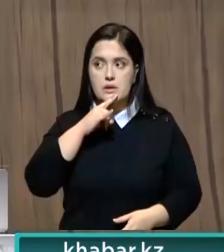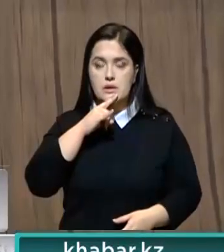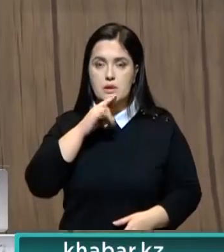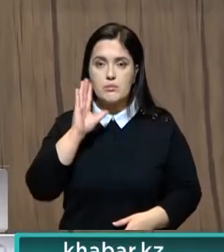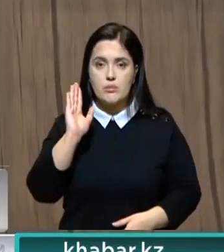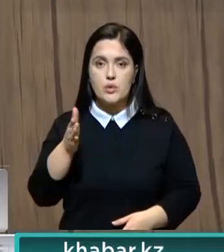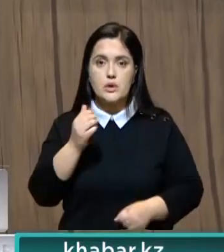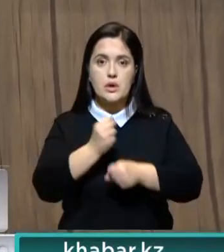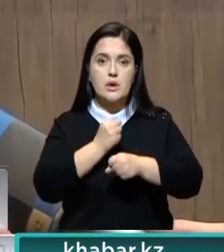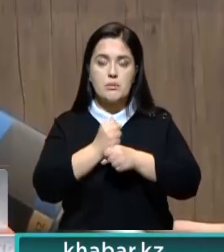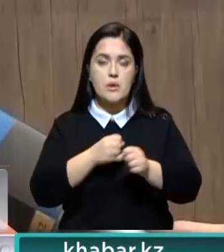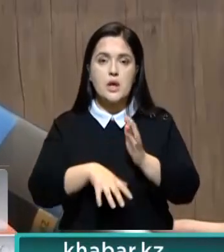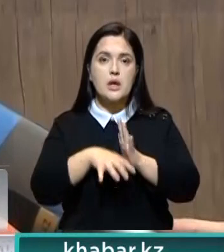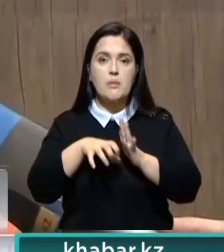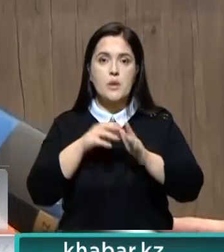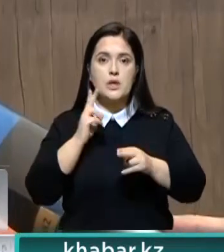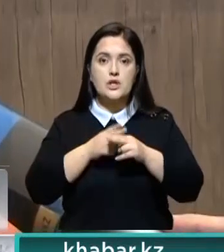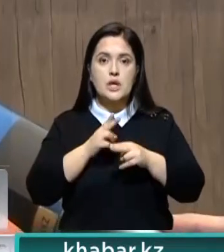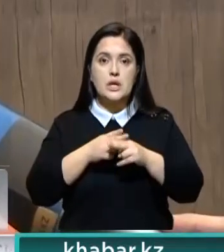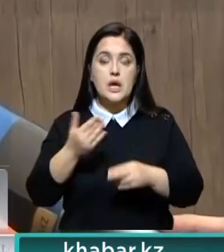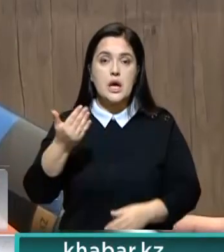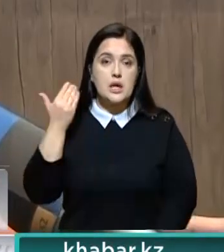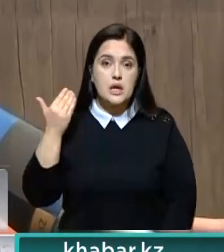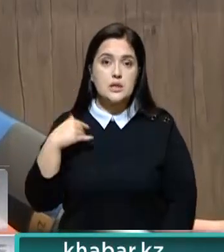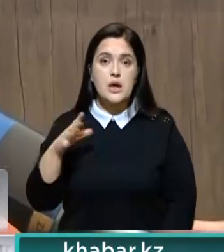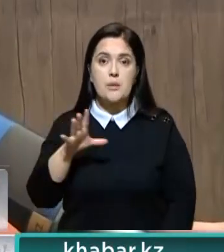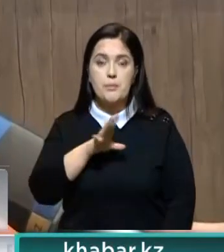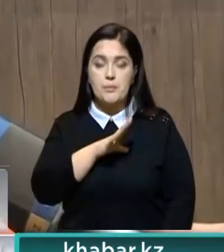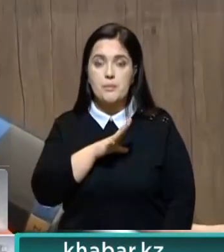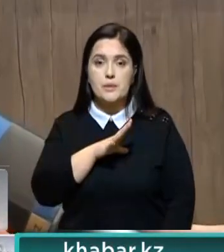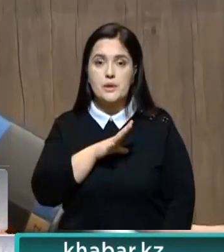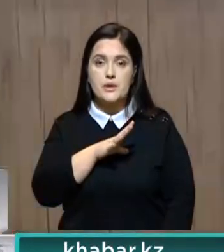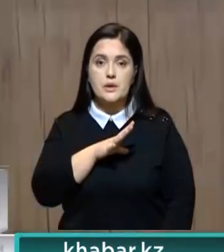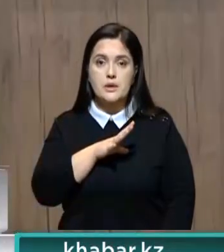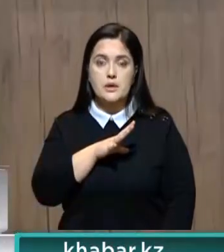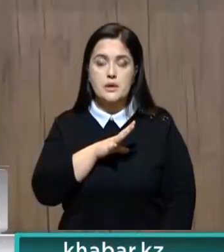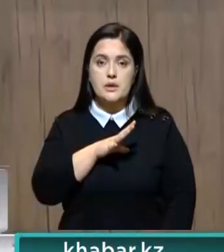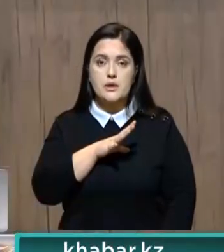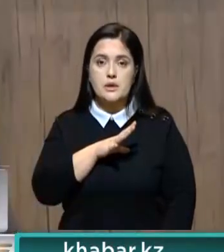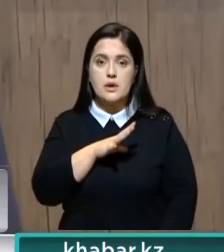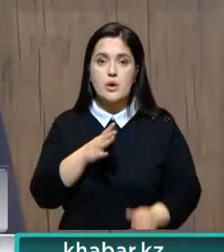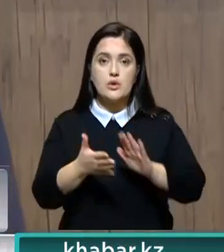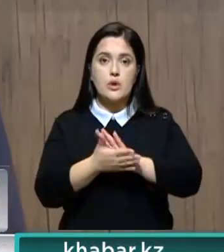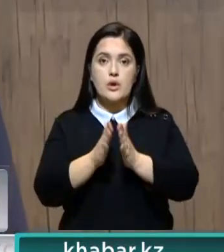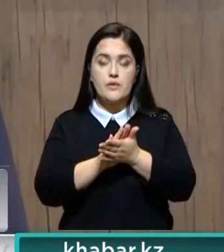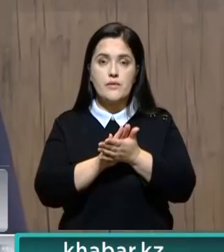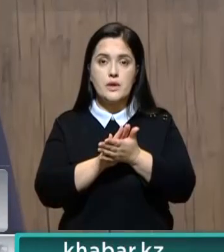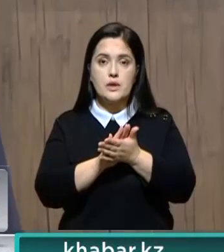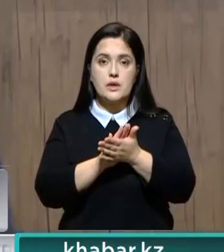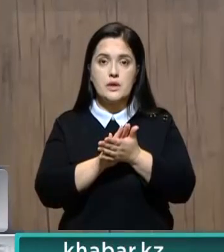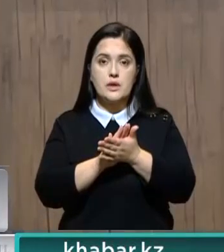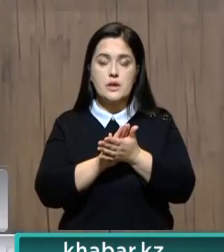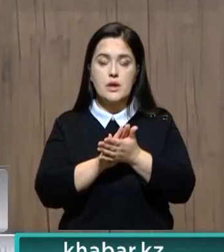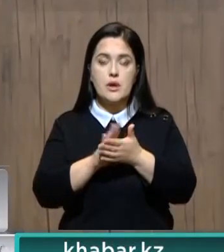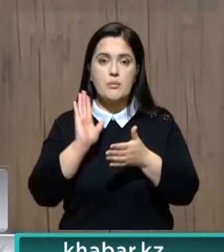переработку добываемой руды. Раньше, если мы ввозили в качестве концентрата, вот сегодня мы договорились это довести до